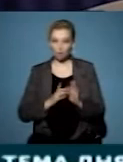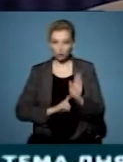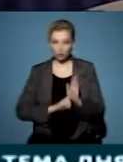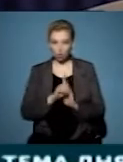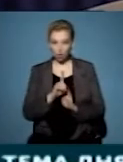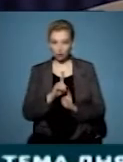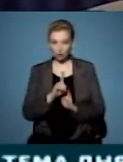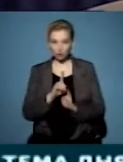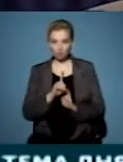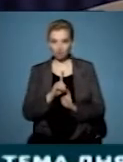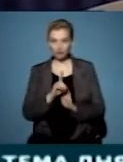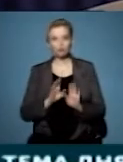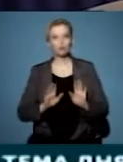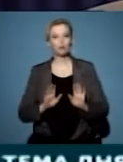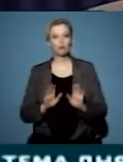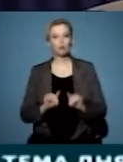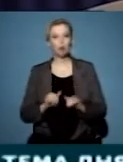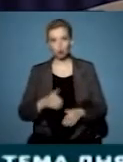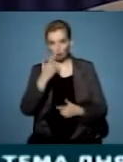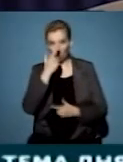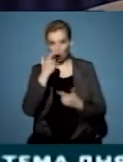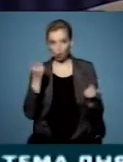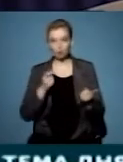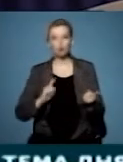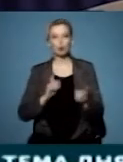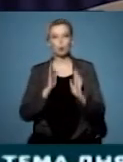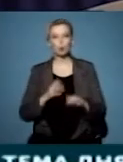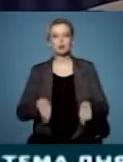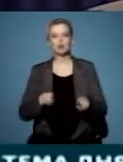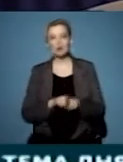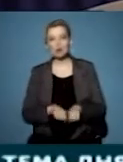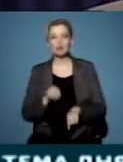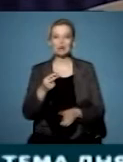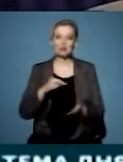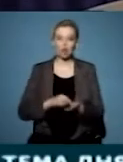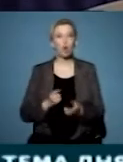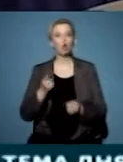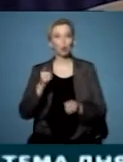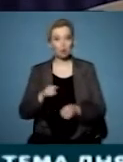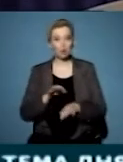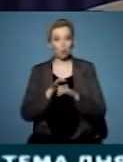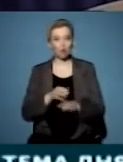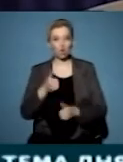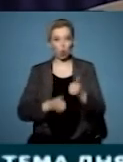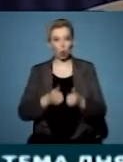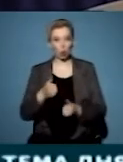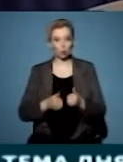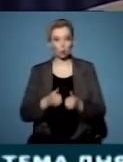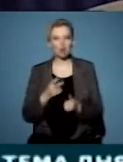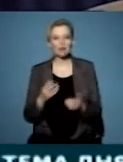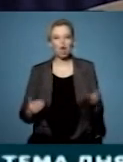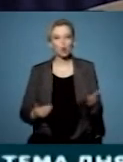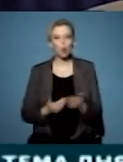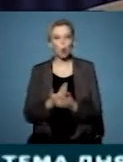спочатку, потім оголошено, що буде такий-то тариф, і тоді проведений конкурс. Тобто на